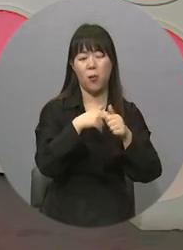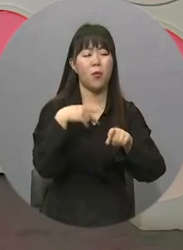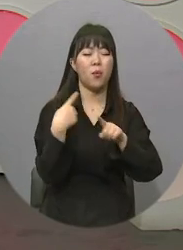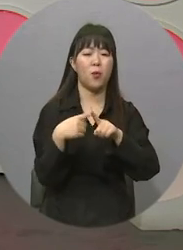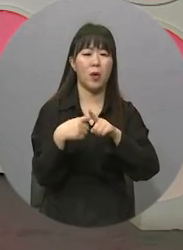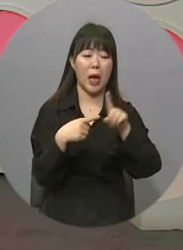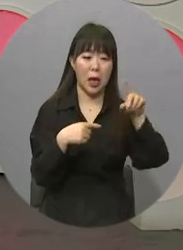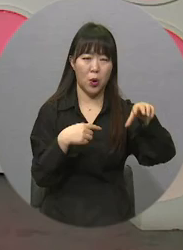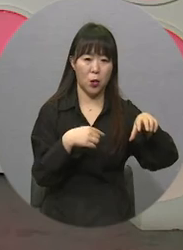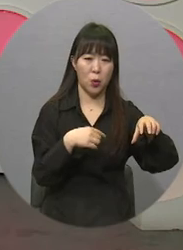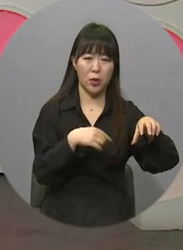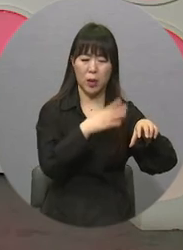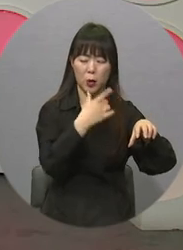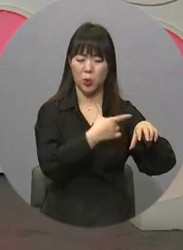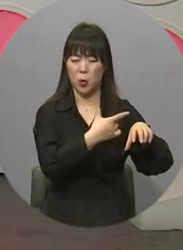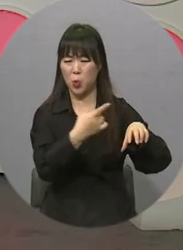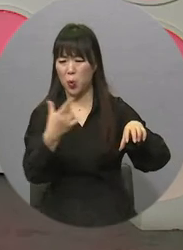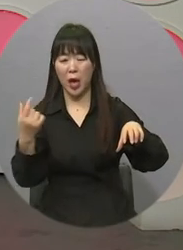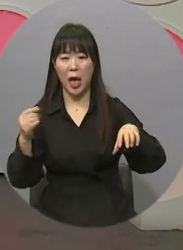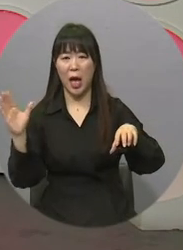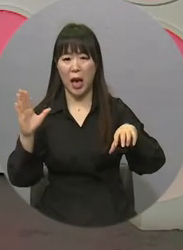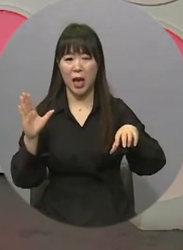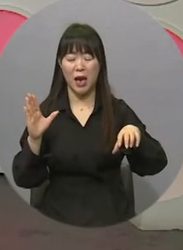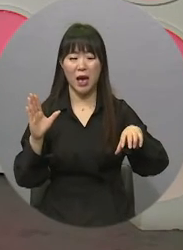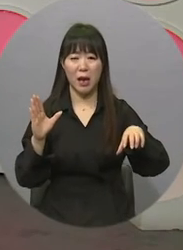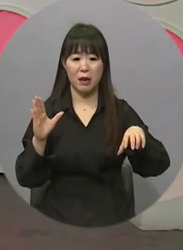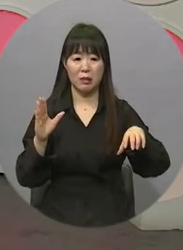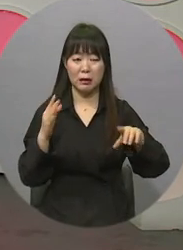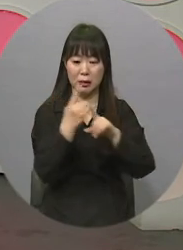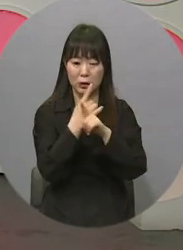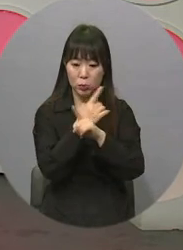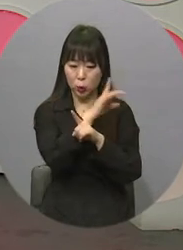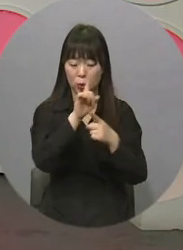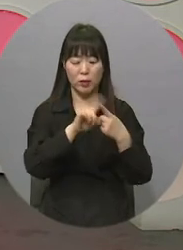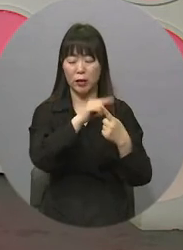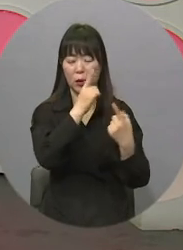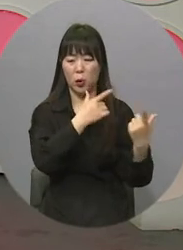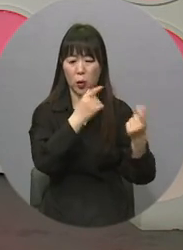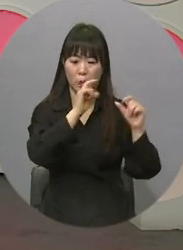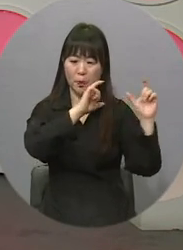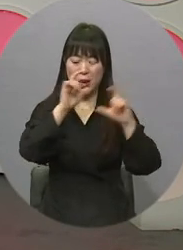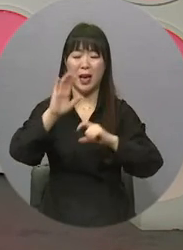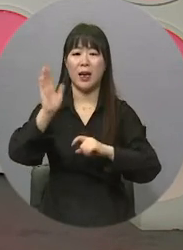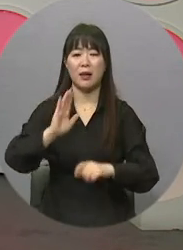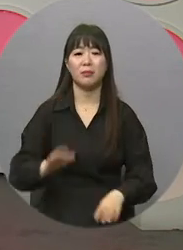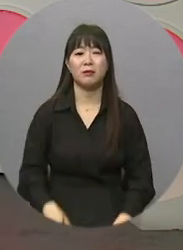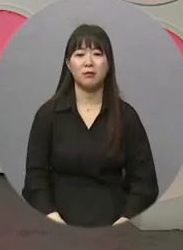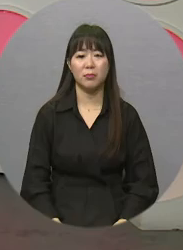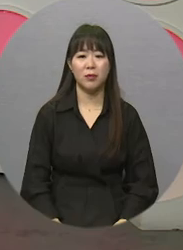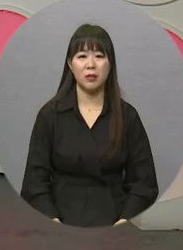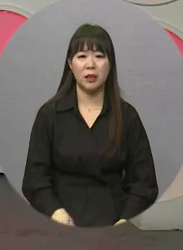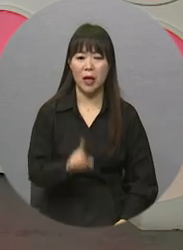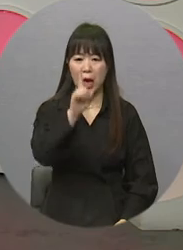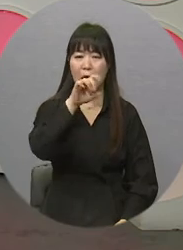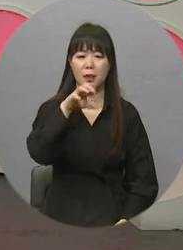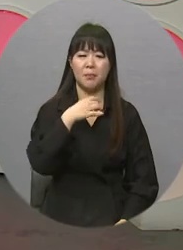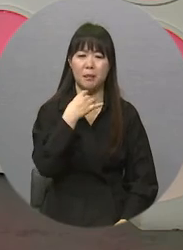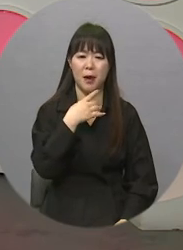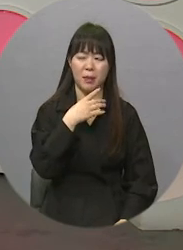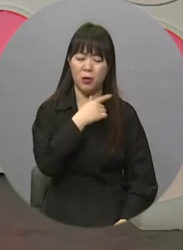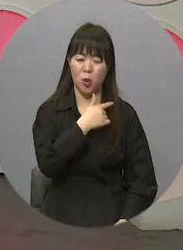맞아요. 군데 다 똑같이 맛이 똑같이 진단은 똑같이 안 내래요. 그러니까 절대 그러게요. 너무 한 군데만 믿지